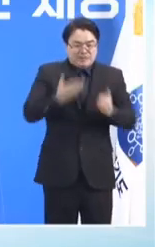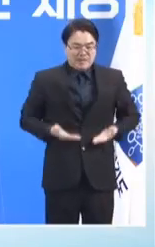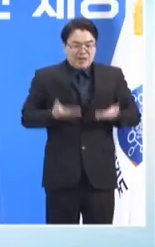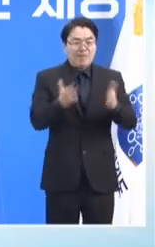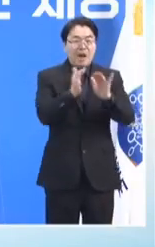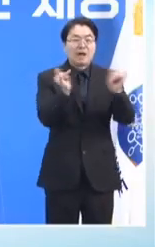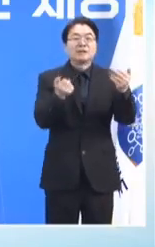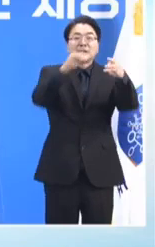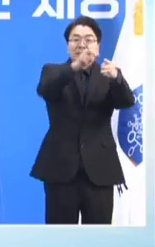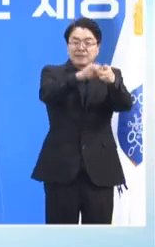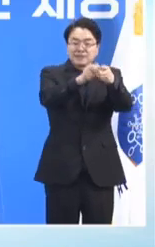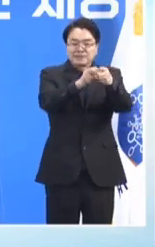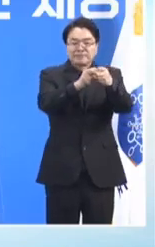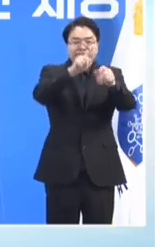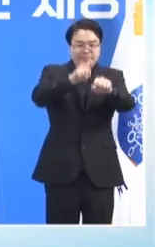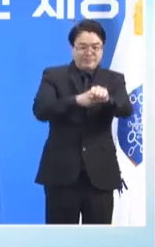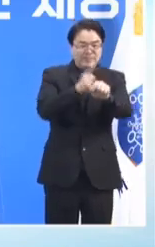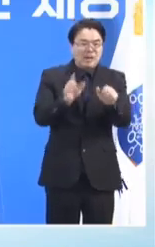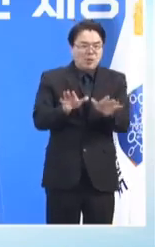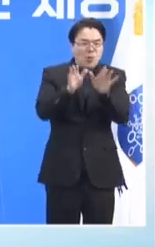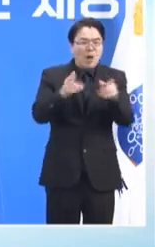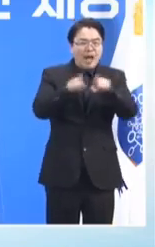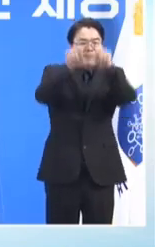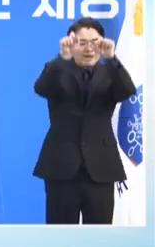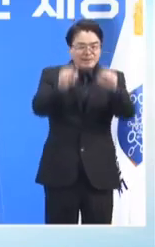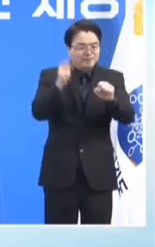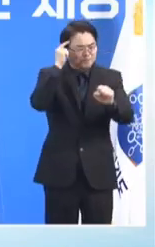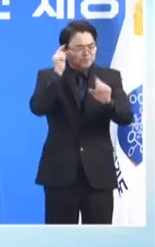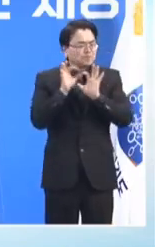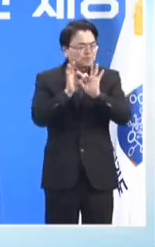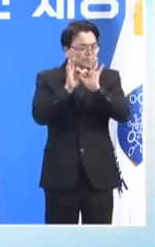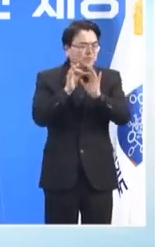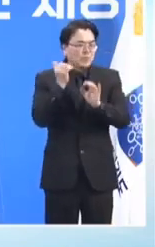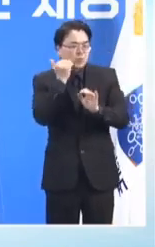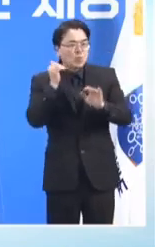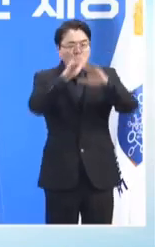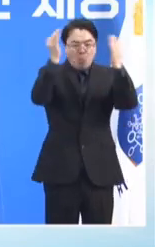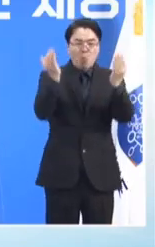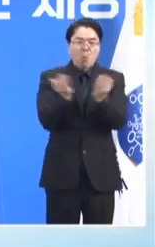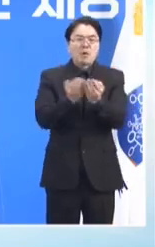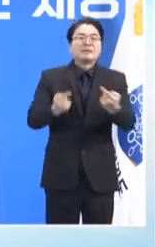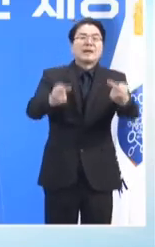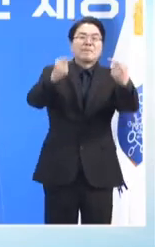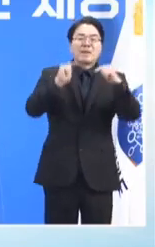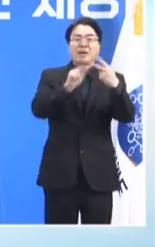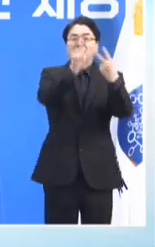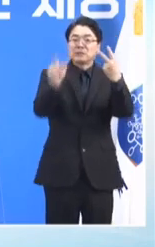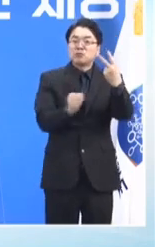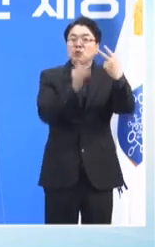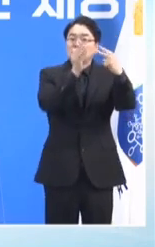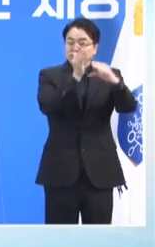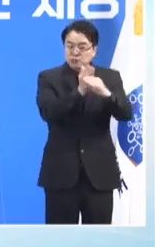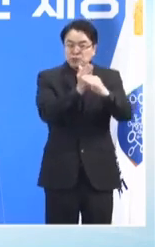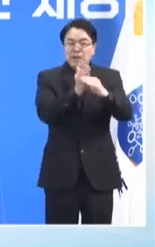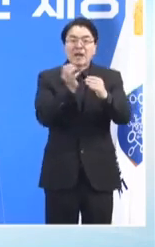함께 야생조류와의 공존에 관심이 있는 누구나 참여할 수 있도록 2월 중 도민을